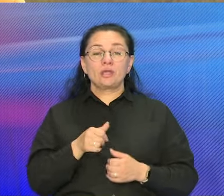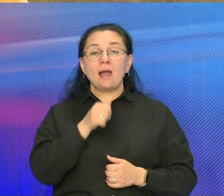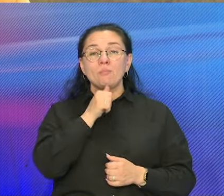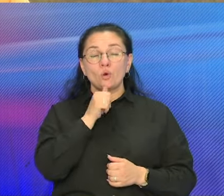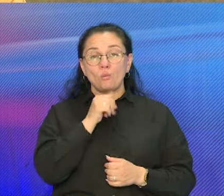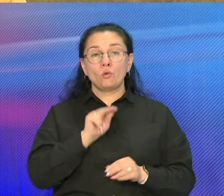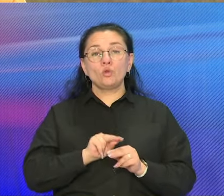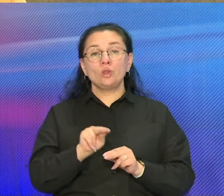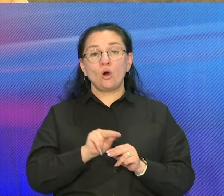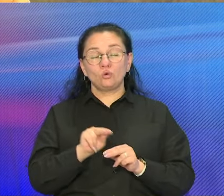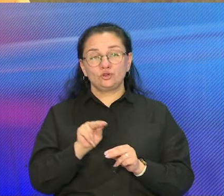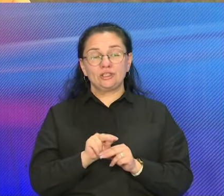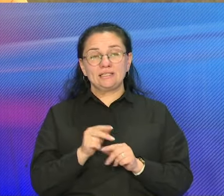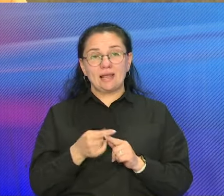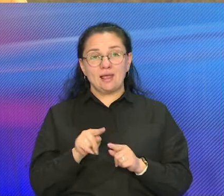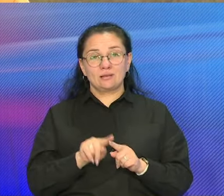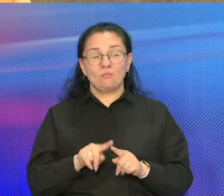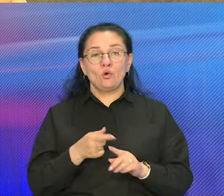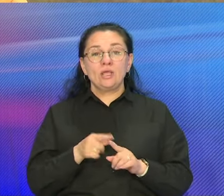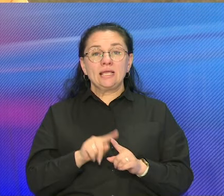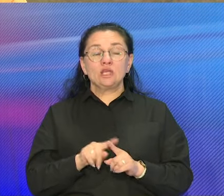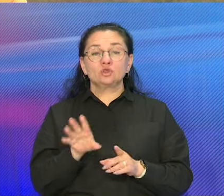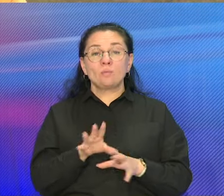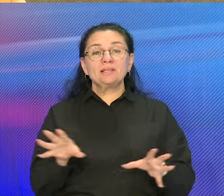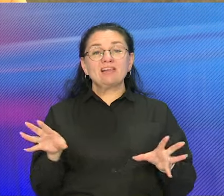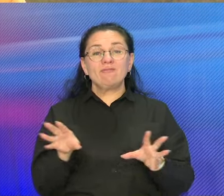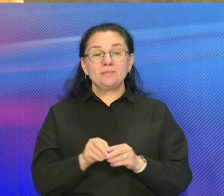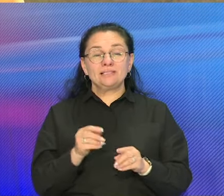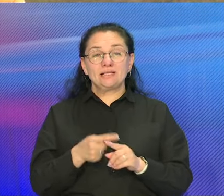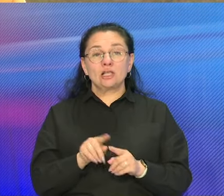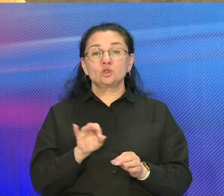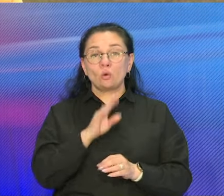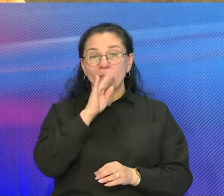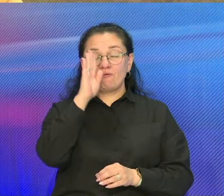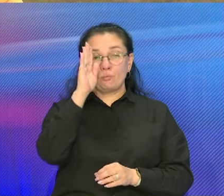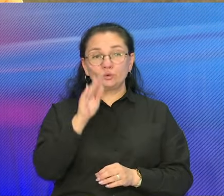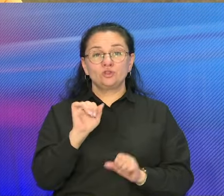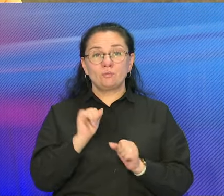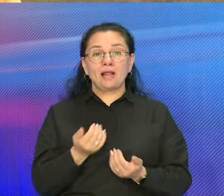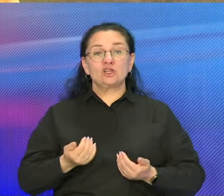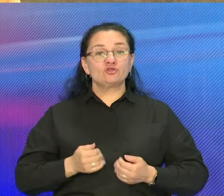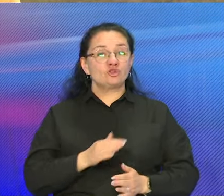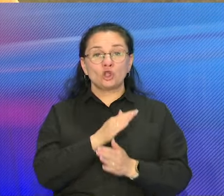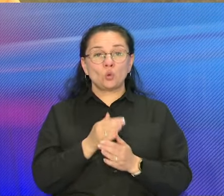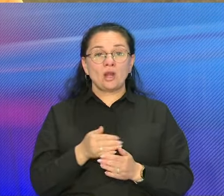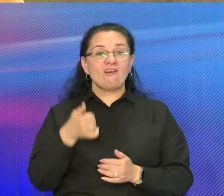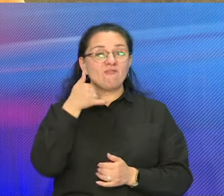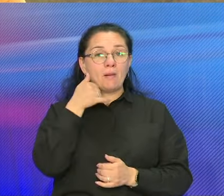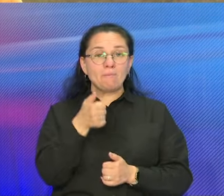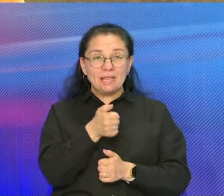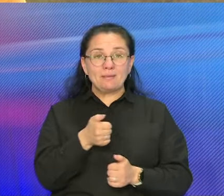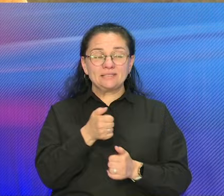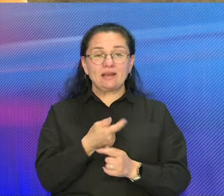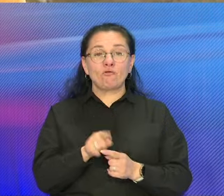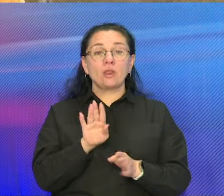привести с другими отрядами совместиться, чтобы они могли и в будущем жить не только в телефоне, а уже, как и